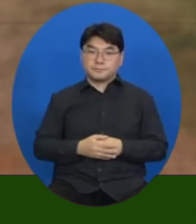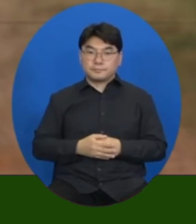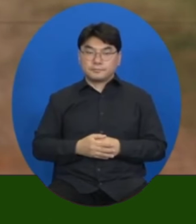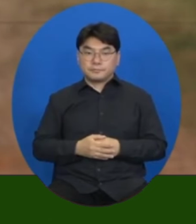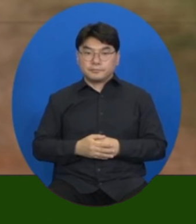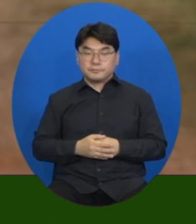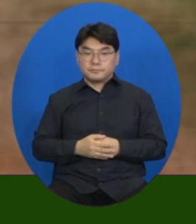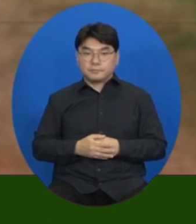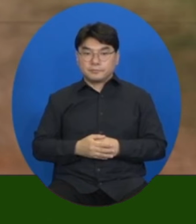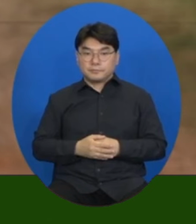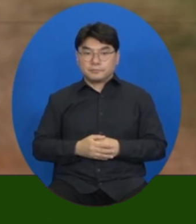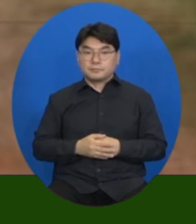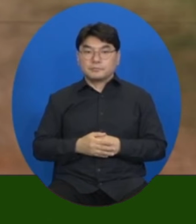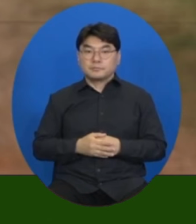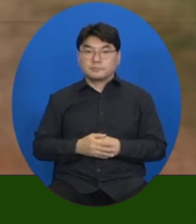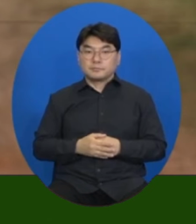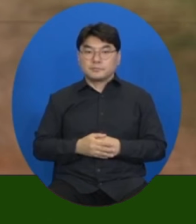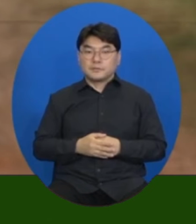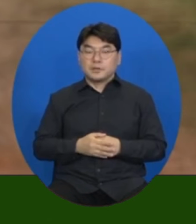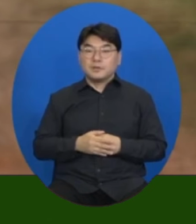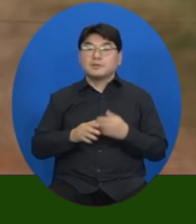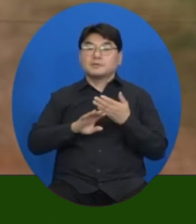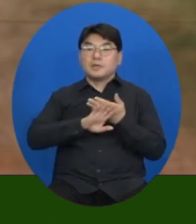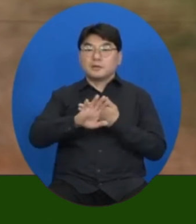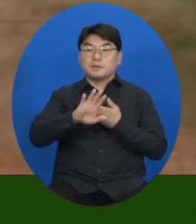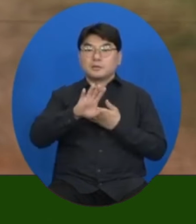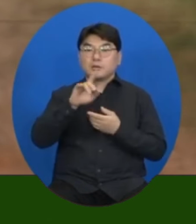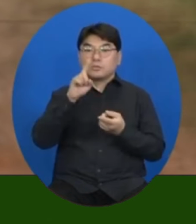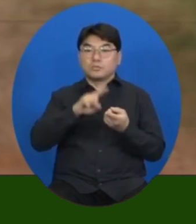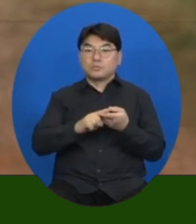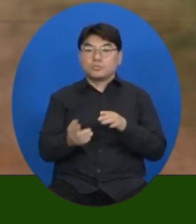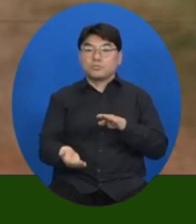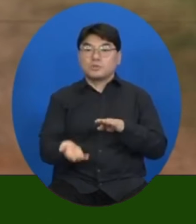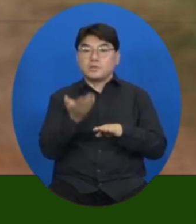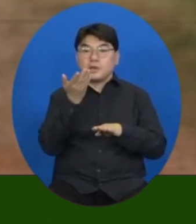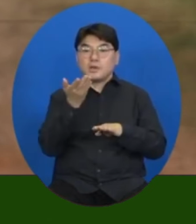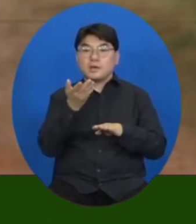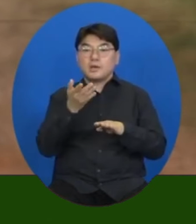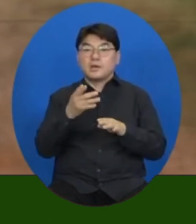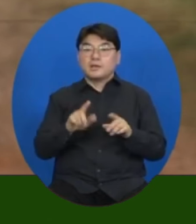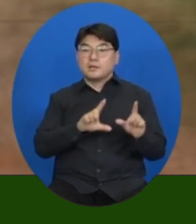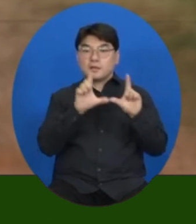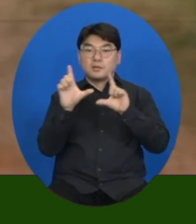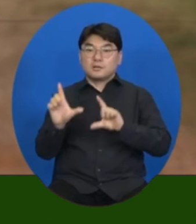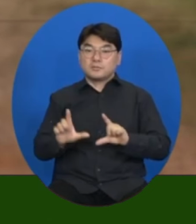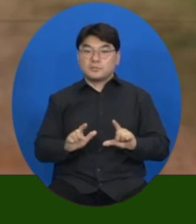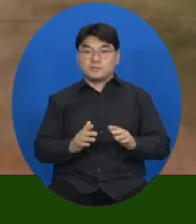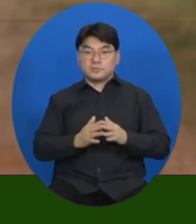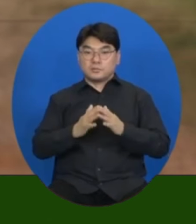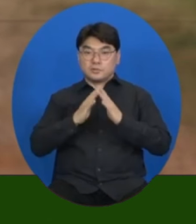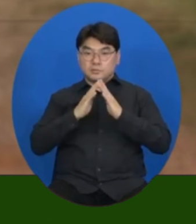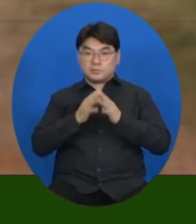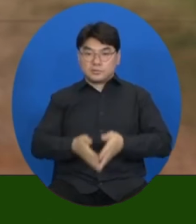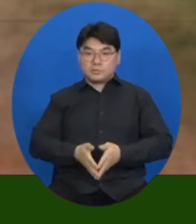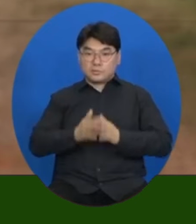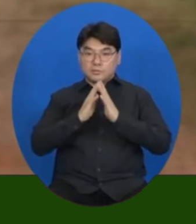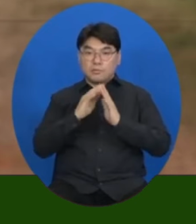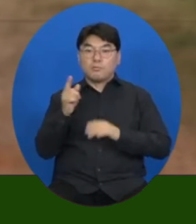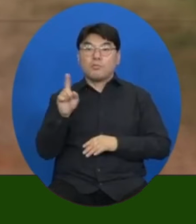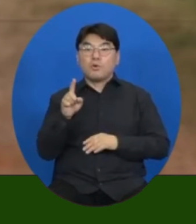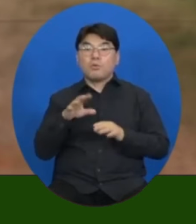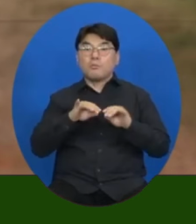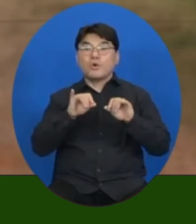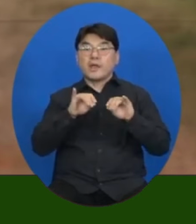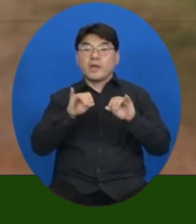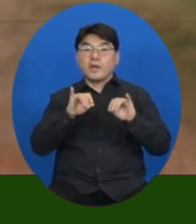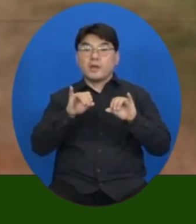버립니다 그리고 그 다른 걸 위해 인생의 집을 세웠어요 그럼 다른 건 뭘까요 그 모래 위에 세우는 것입니다 아멘 그 집은